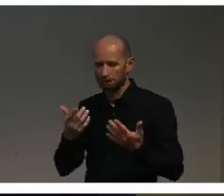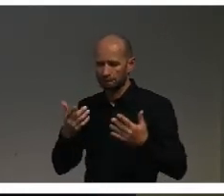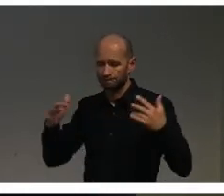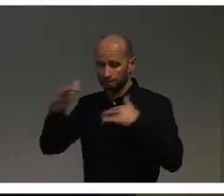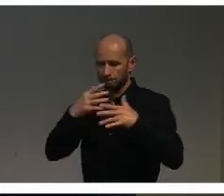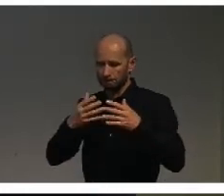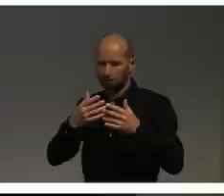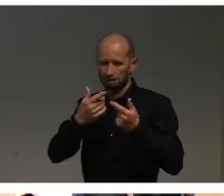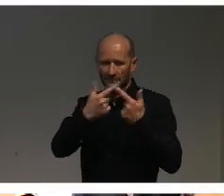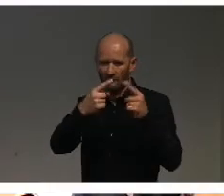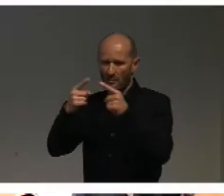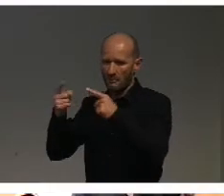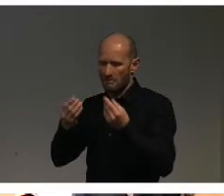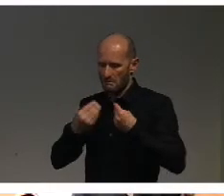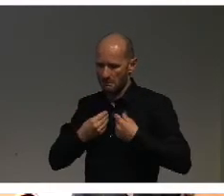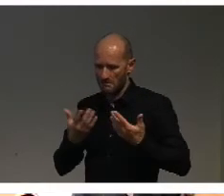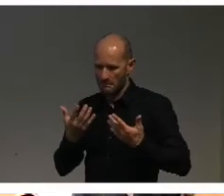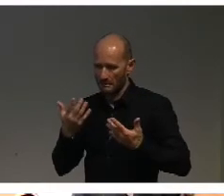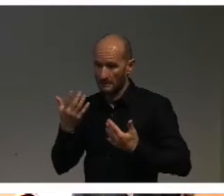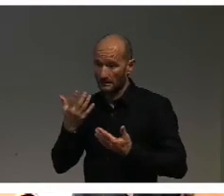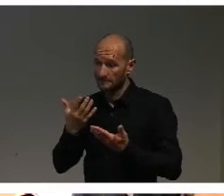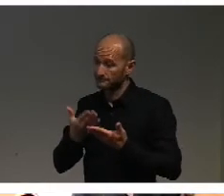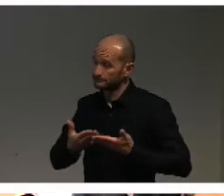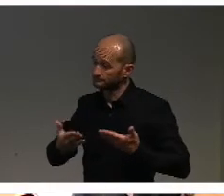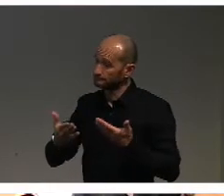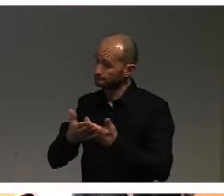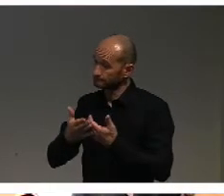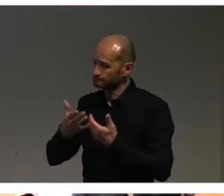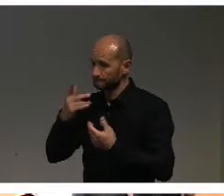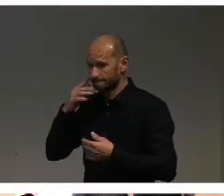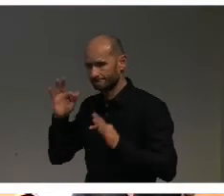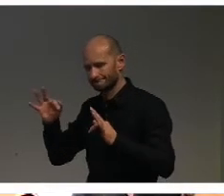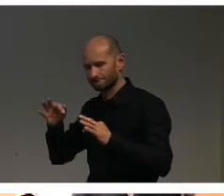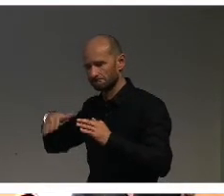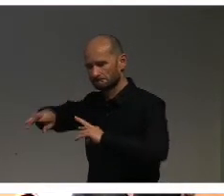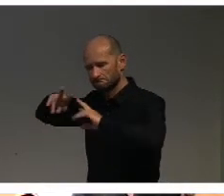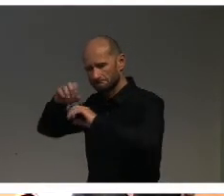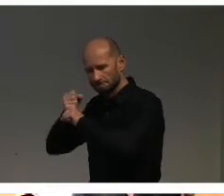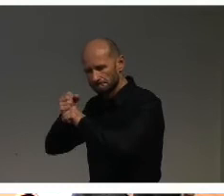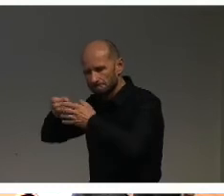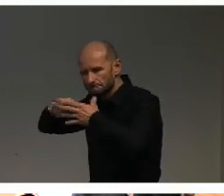investi le champ de la prévention, et y compris d'ailleurs